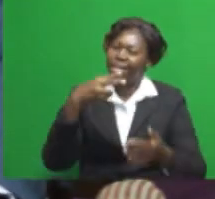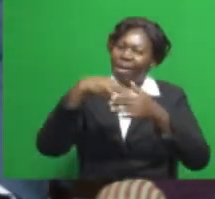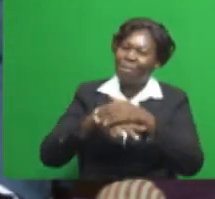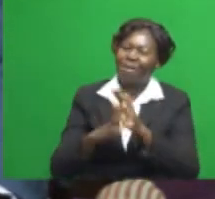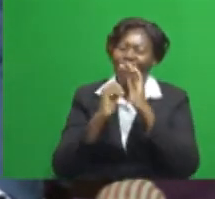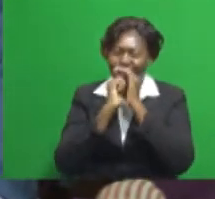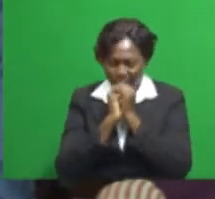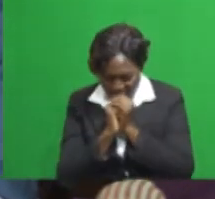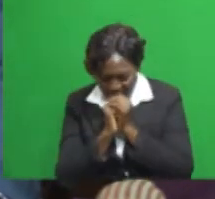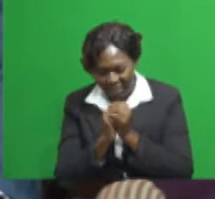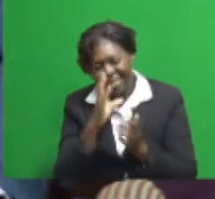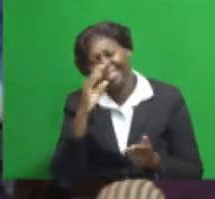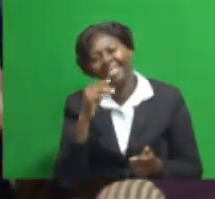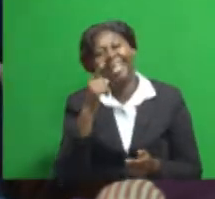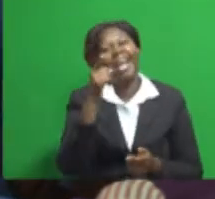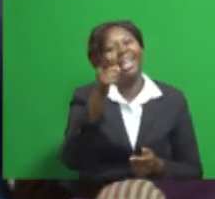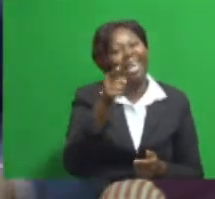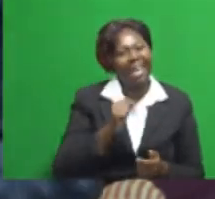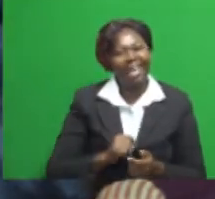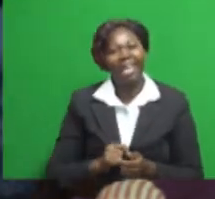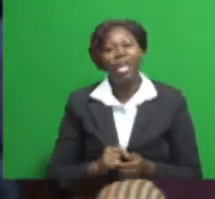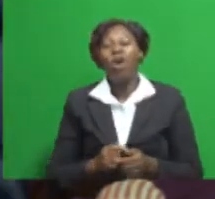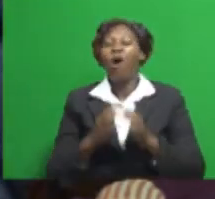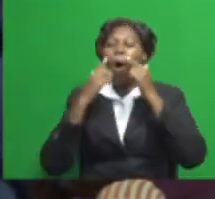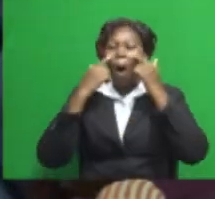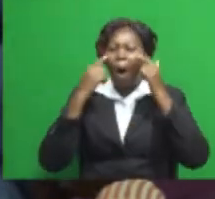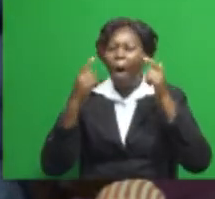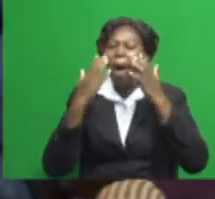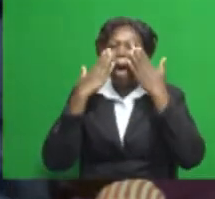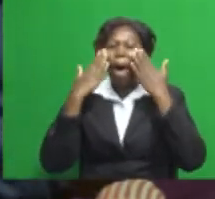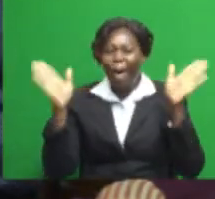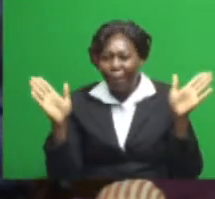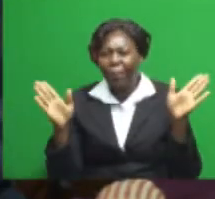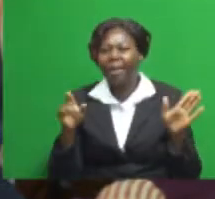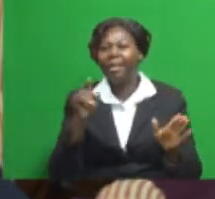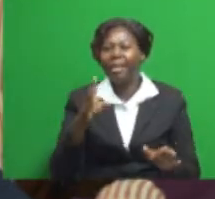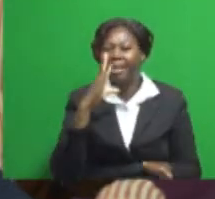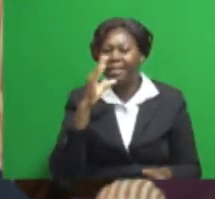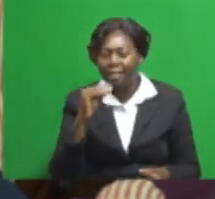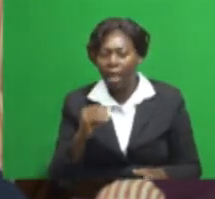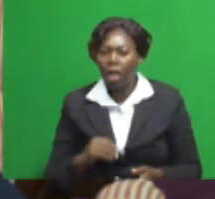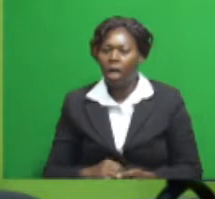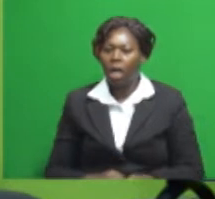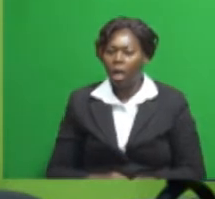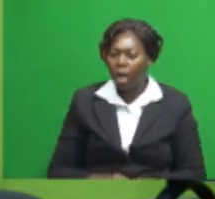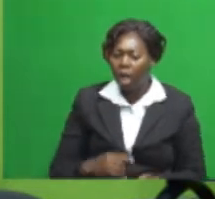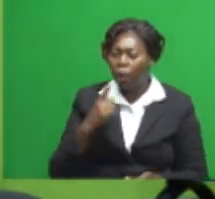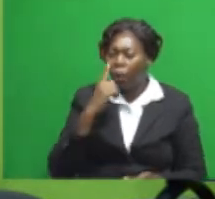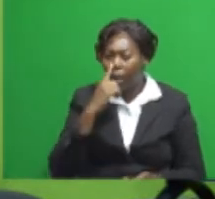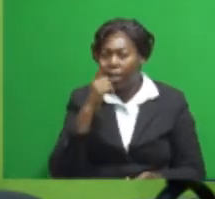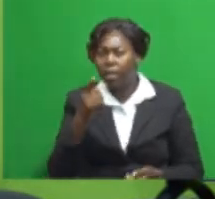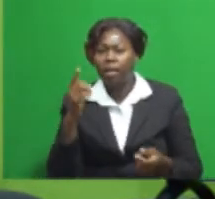tine security yakakura sei. Ndobva rakavhurwa mazuva nemaiwe maiwe maiwe. Every gwenzi rine ngirozi. Ah, Pastor musadaro,